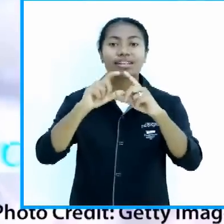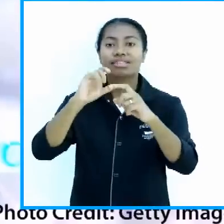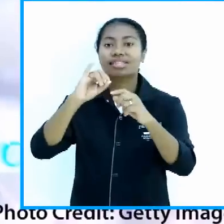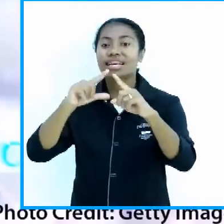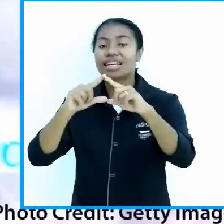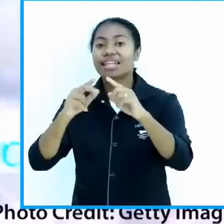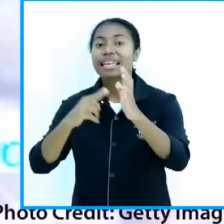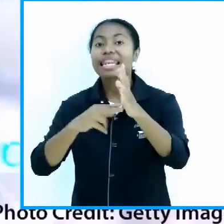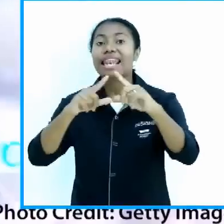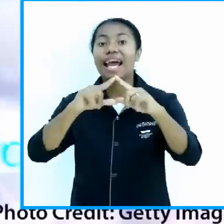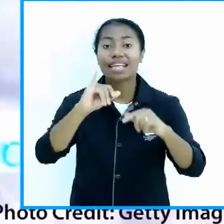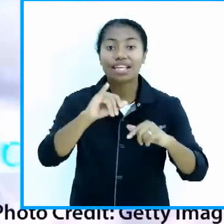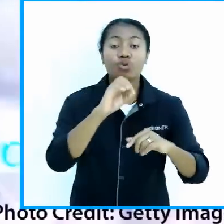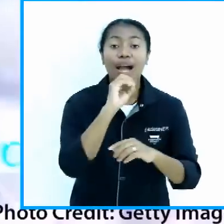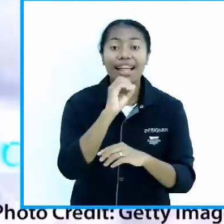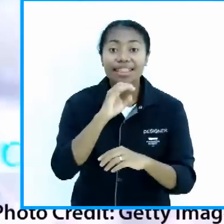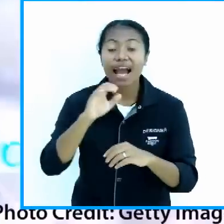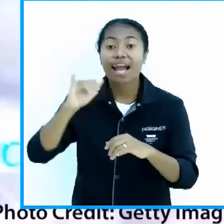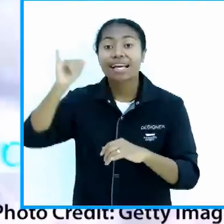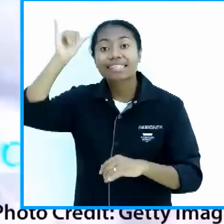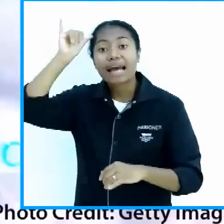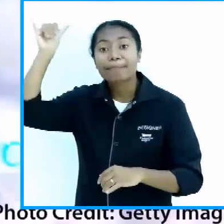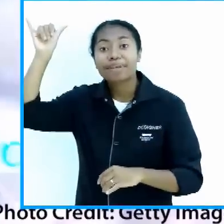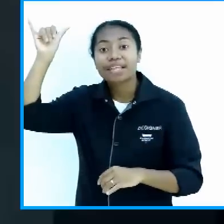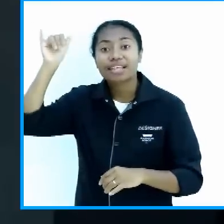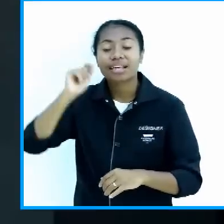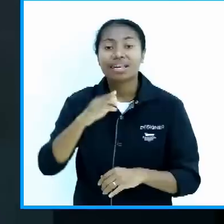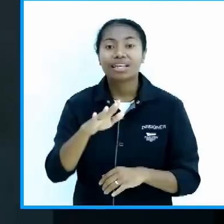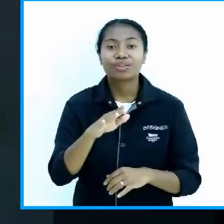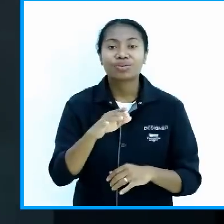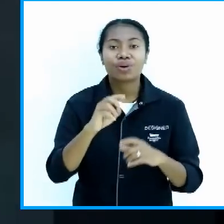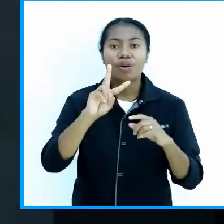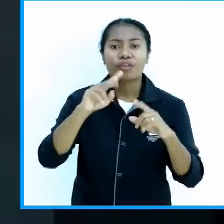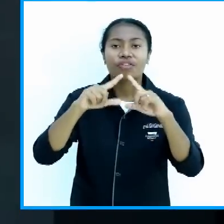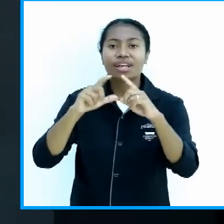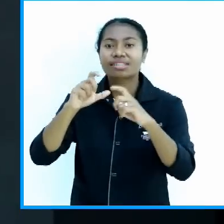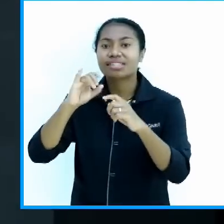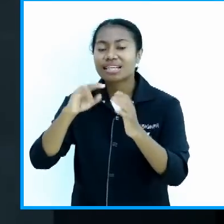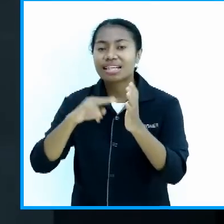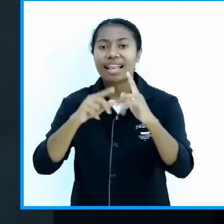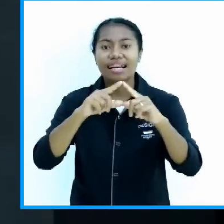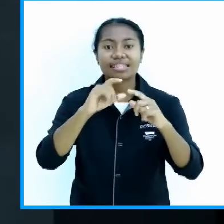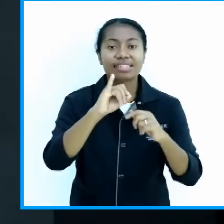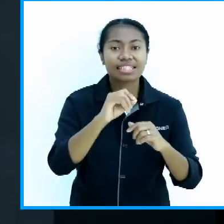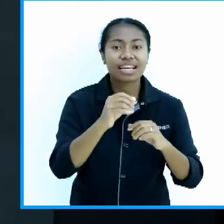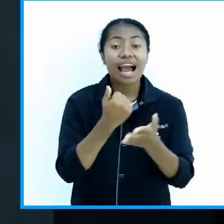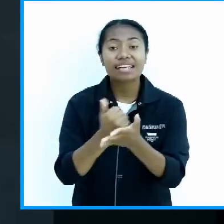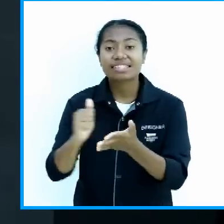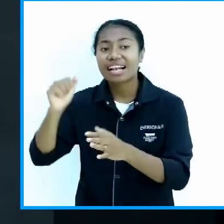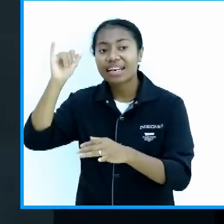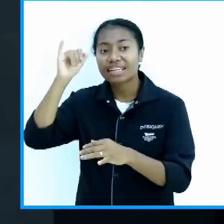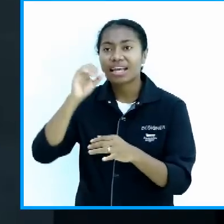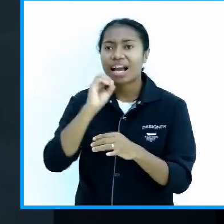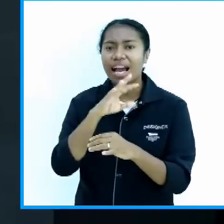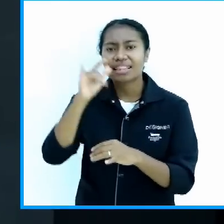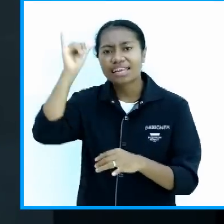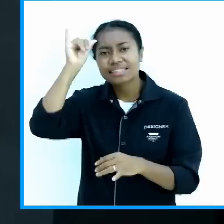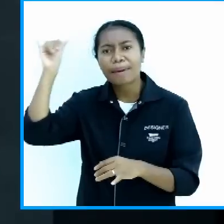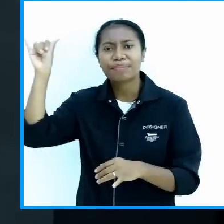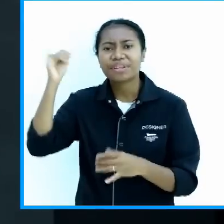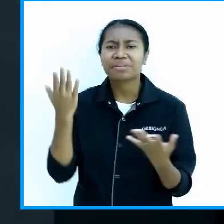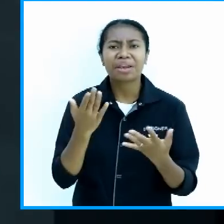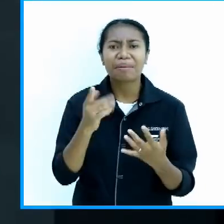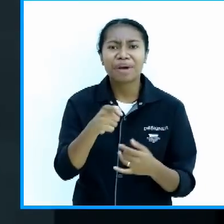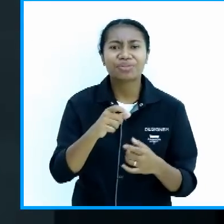Jadi sebenarnya vaksinasi itu berasal dari kata sapi. Nah, kenapa dari kata sapi? Mari kita lihat, ini ada